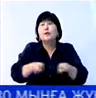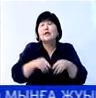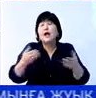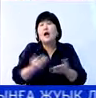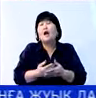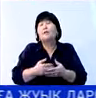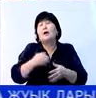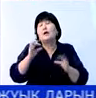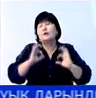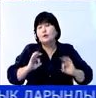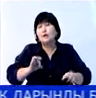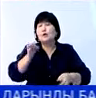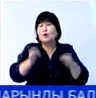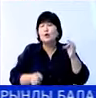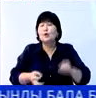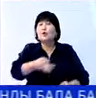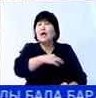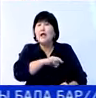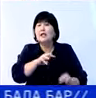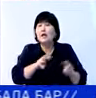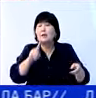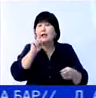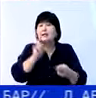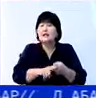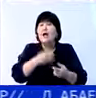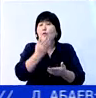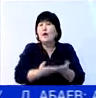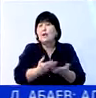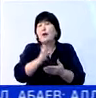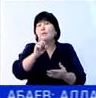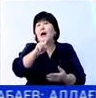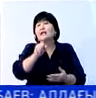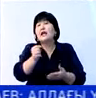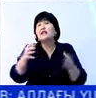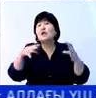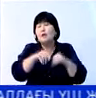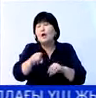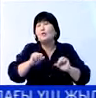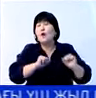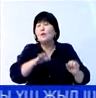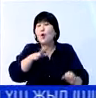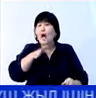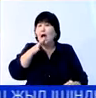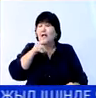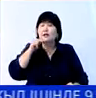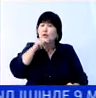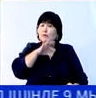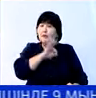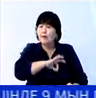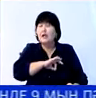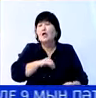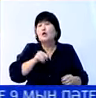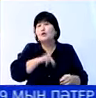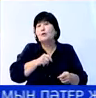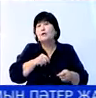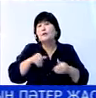сот, прокуратура, әділет және ішкі істер министрлігіне тиесілі мәліметтер базасы біріктірілген. Бұл адвокаттардың уақытын үнемдеуге мүмкіндік беріп, жұмыс